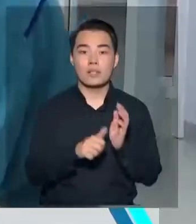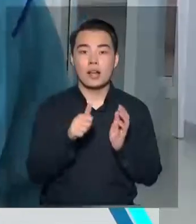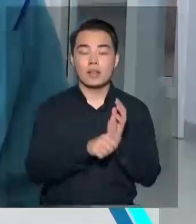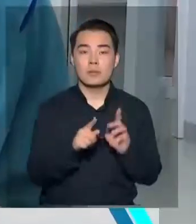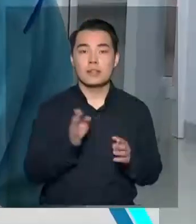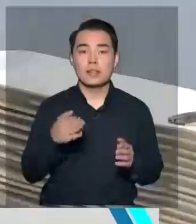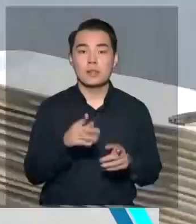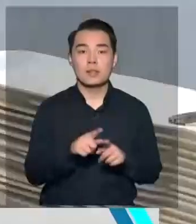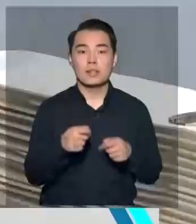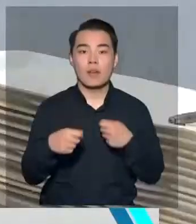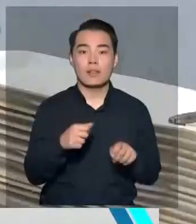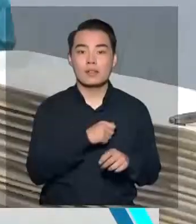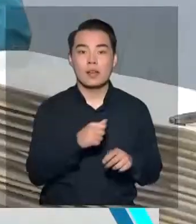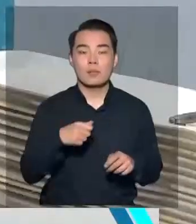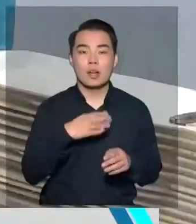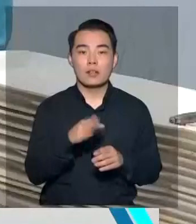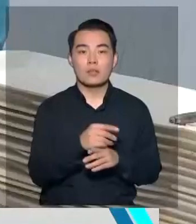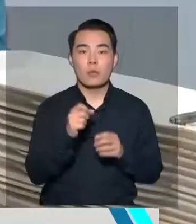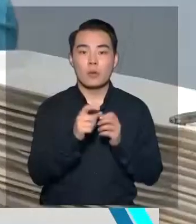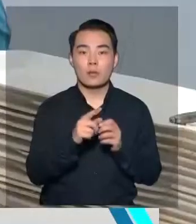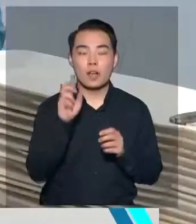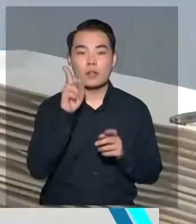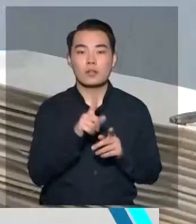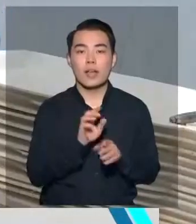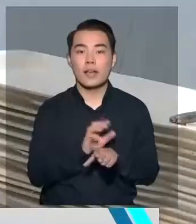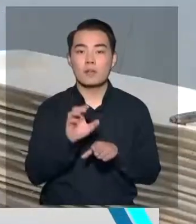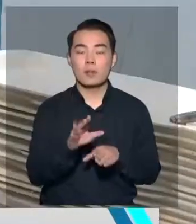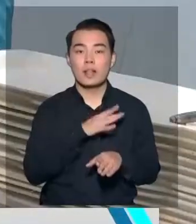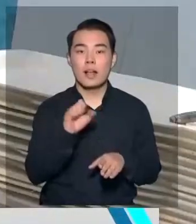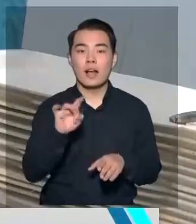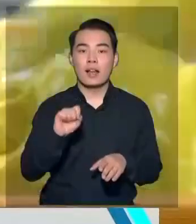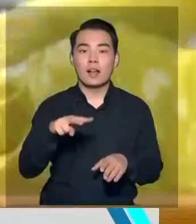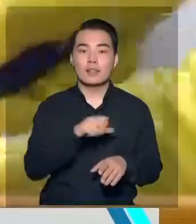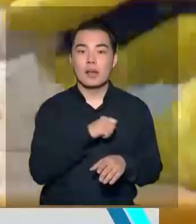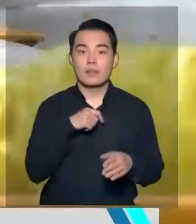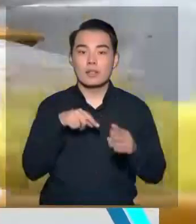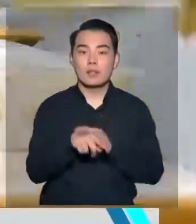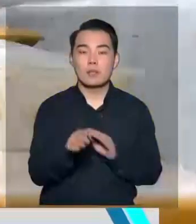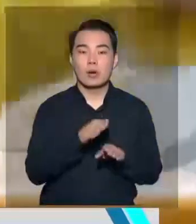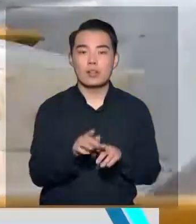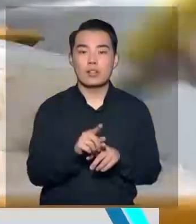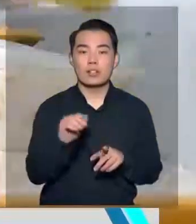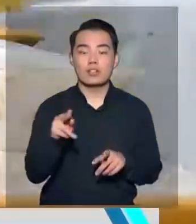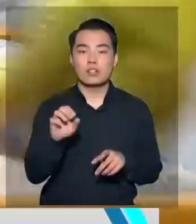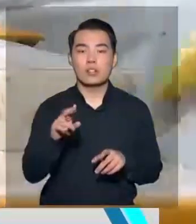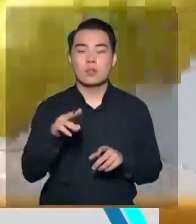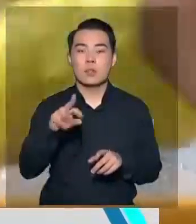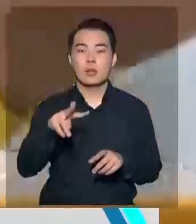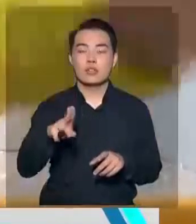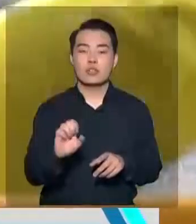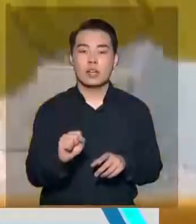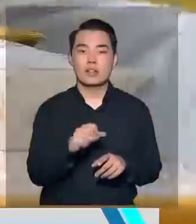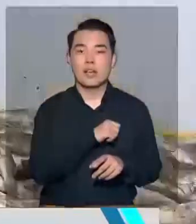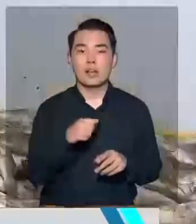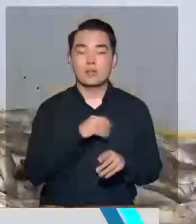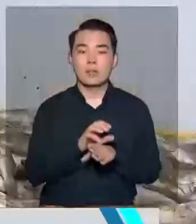балық өнімдері алыс жақын 11 мемлекетке экспортталыпты. Аралдан ауланған су маржандарына әсіресе Ресей, Польша, Литва елдерінен